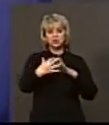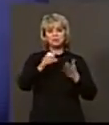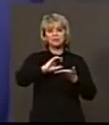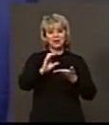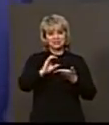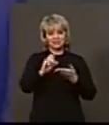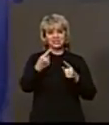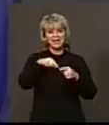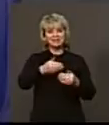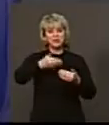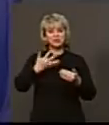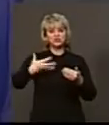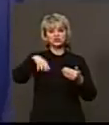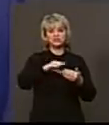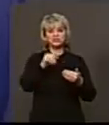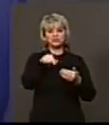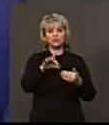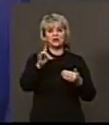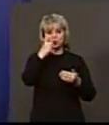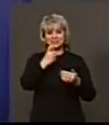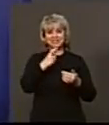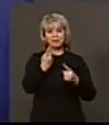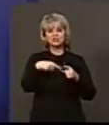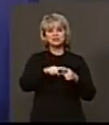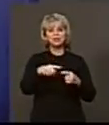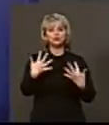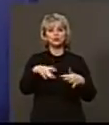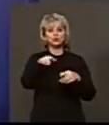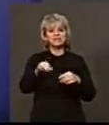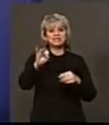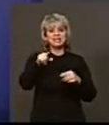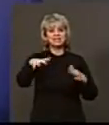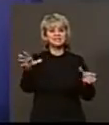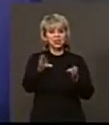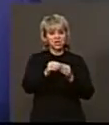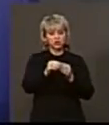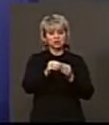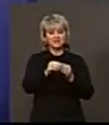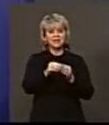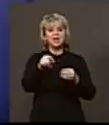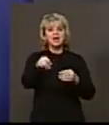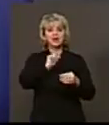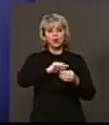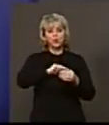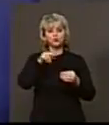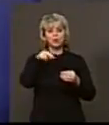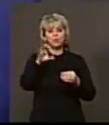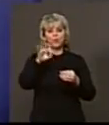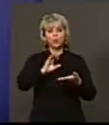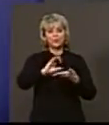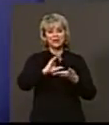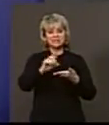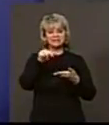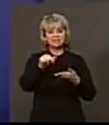сельхозпроизводителями. Это прежде всего Россельмаш, с которым уже исторически сложилась работа у